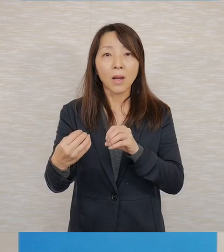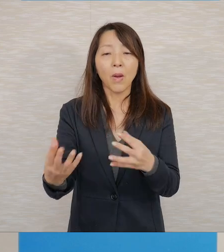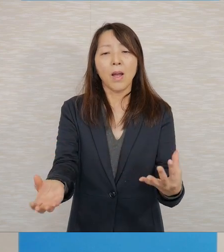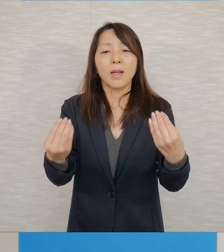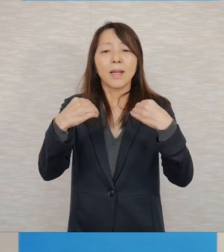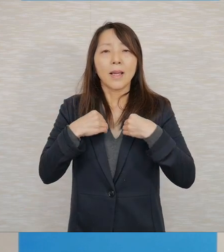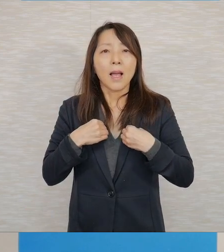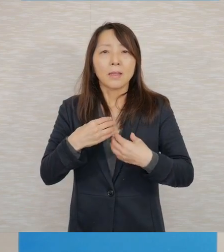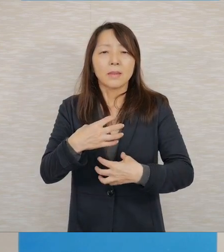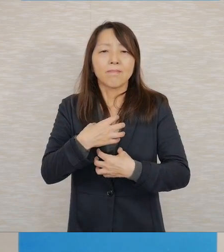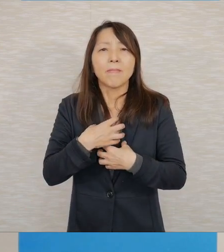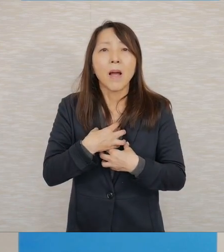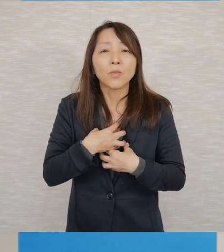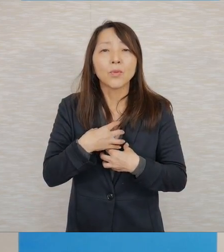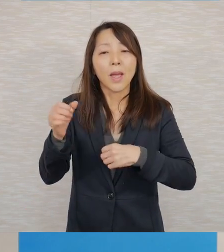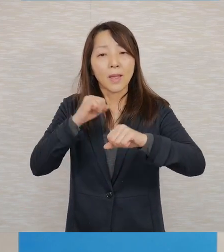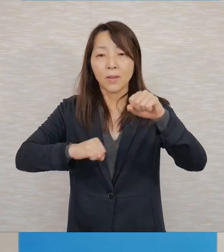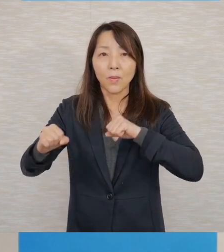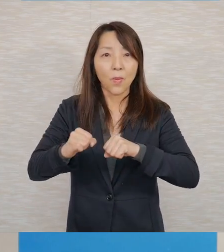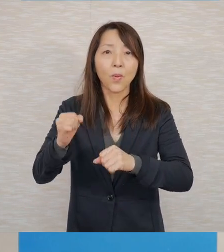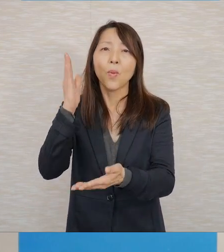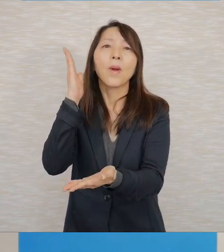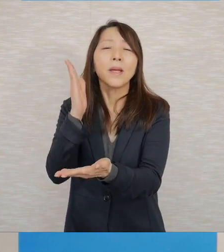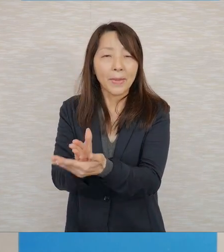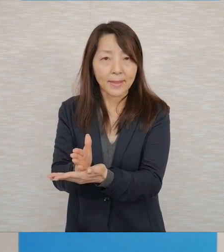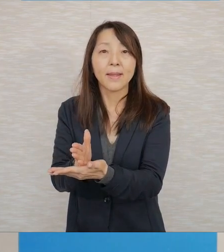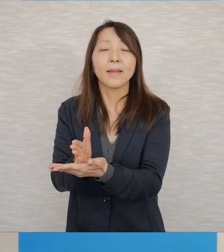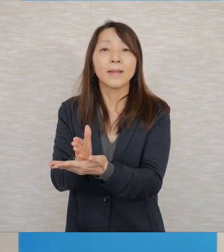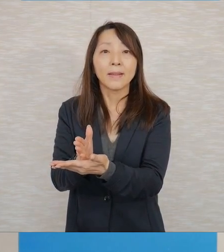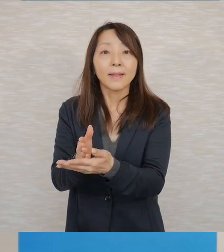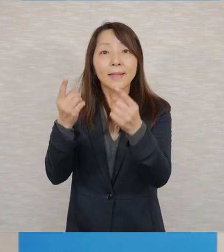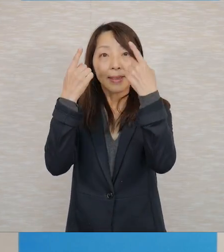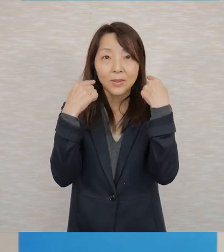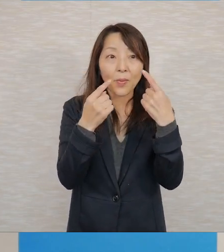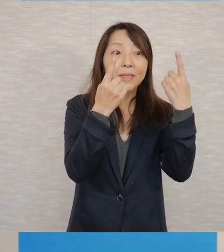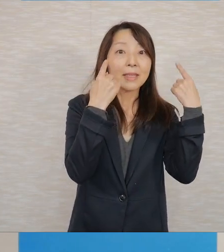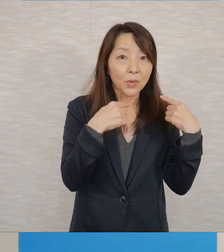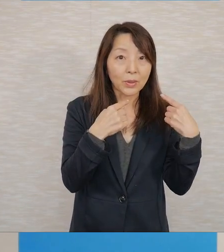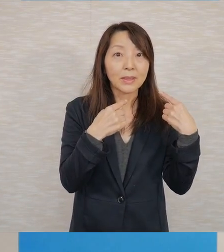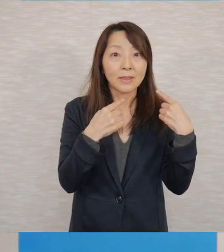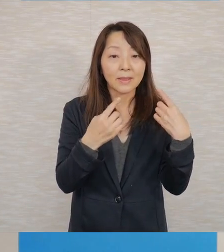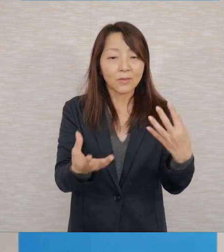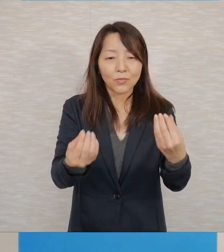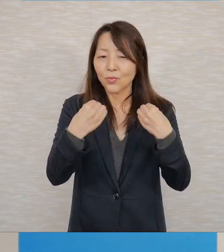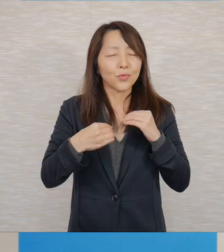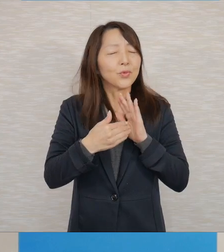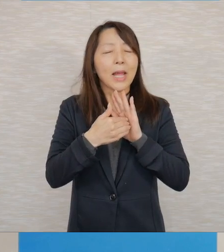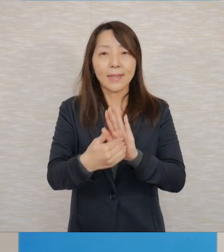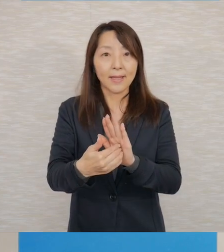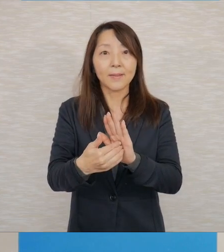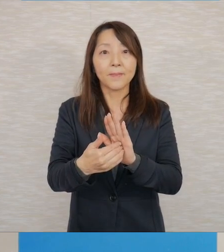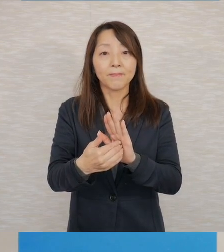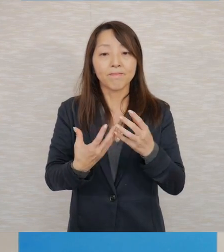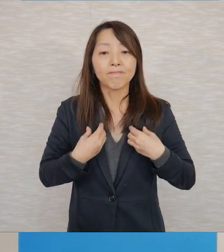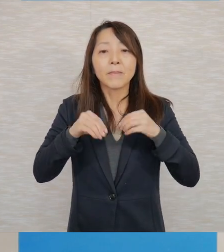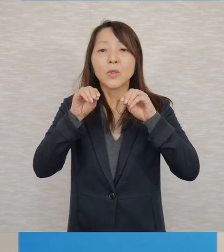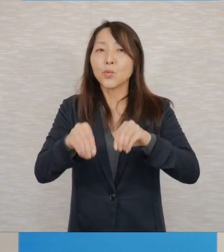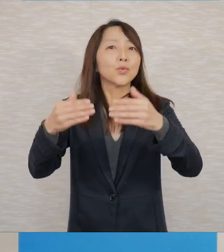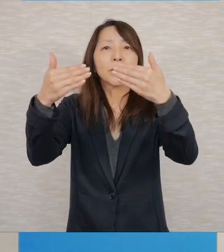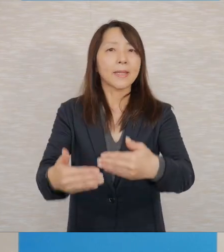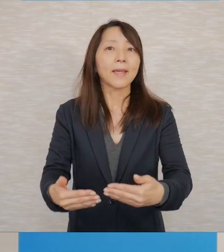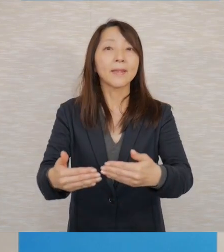の高い行動を控えていただき、一人一人がうつらない、うつさないの強い